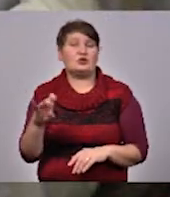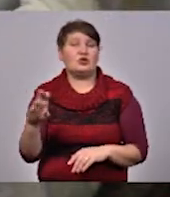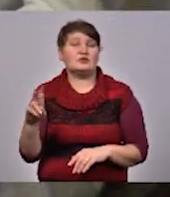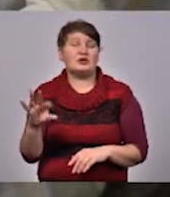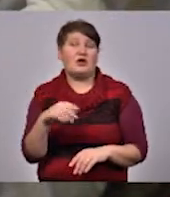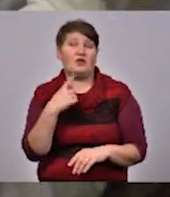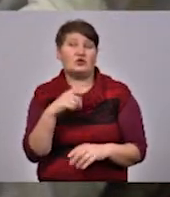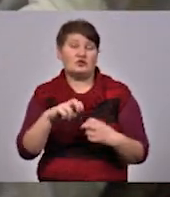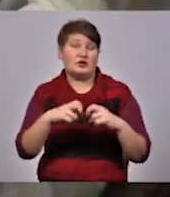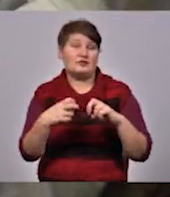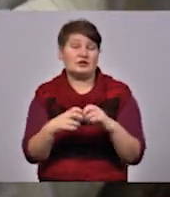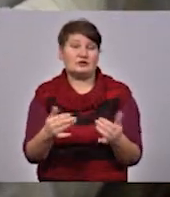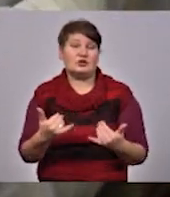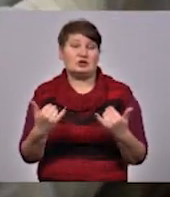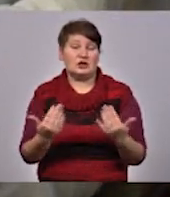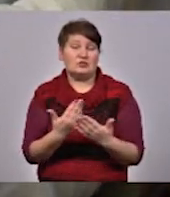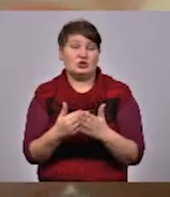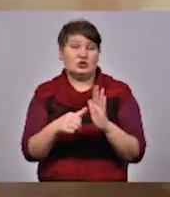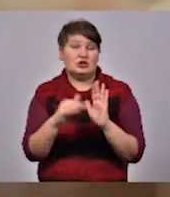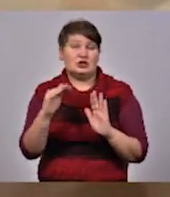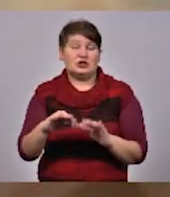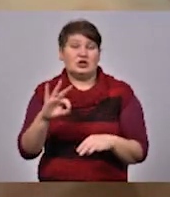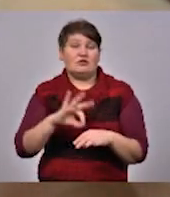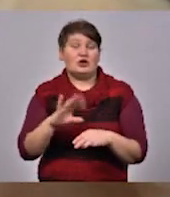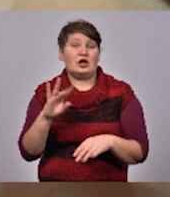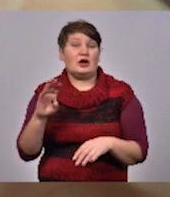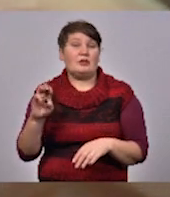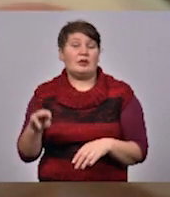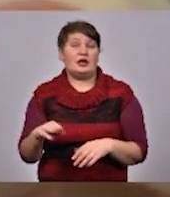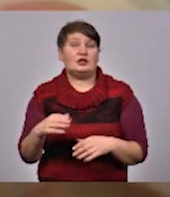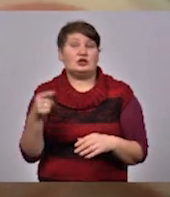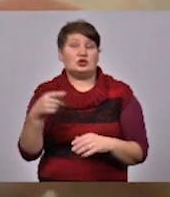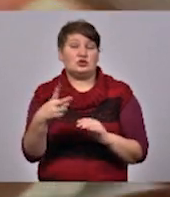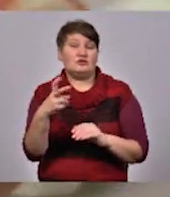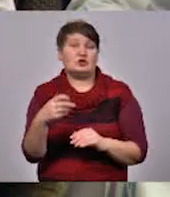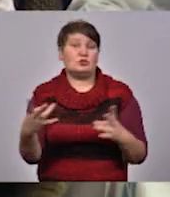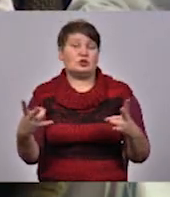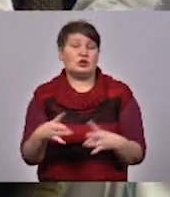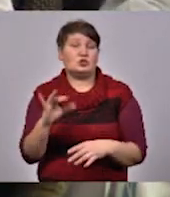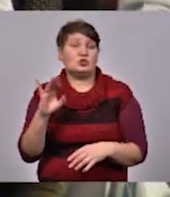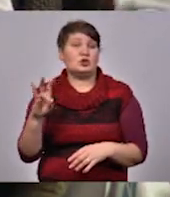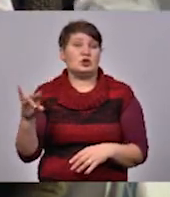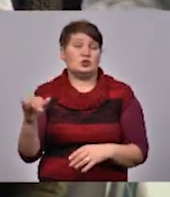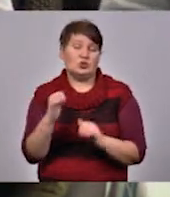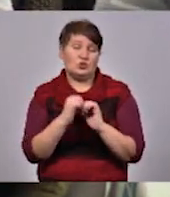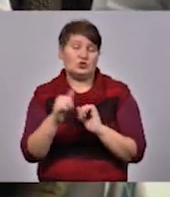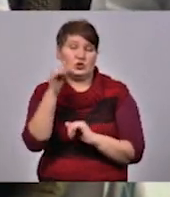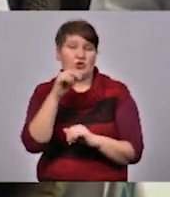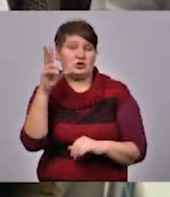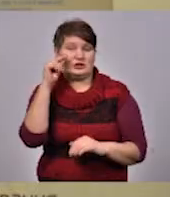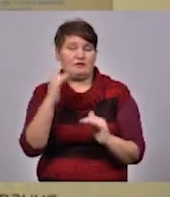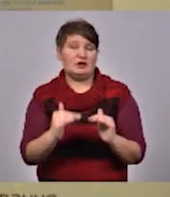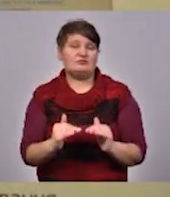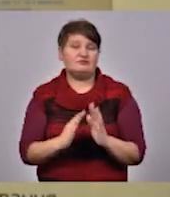в Івано-Франківську зараз близько 6 тисяч хворих на діабет, з котрих 1200 потребують інсуліну. І кожного року ця цифра